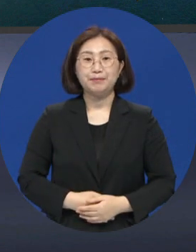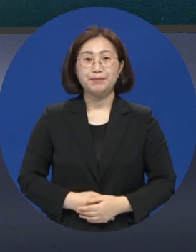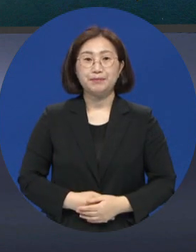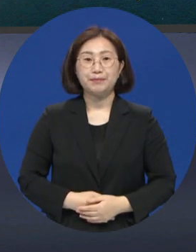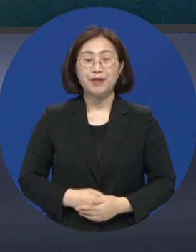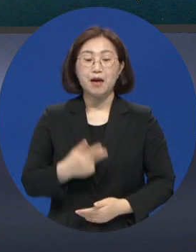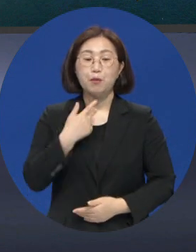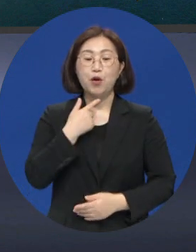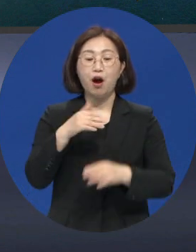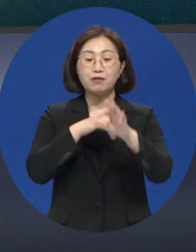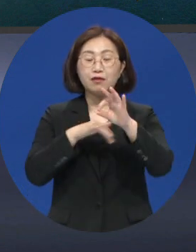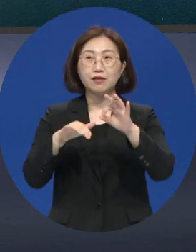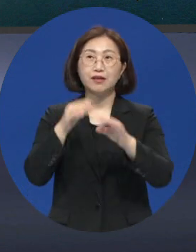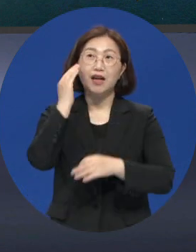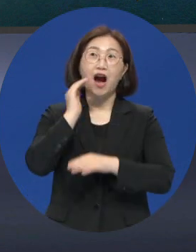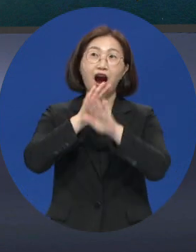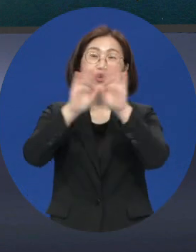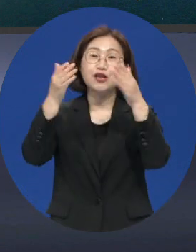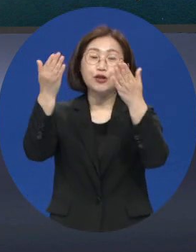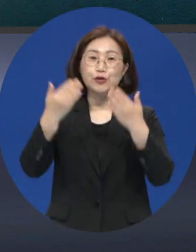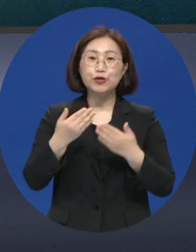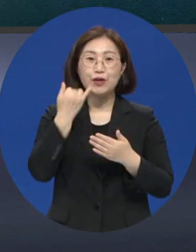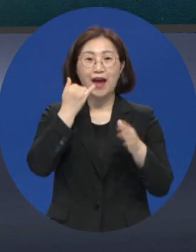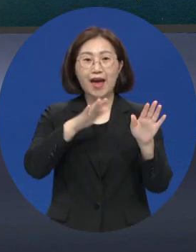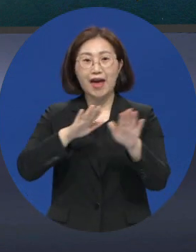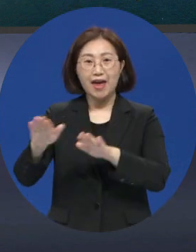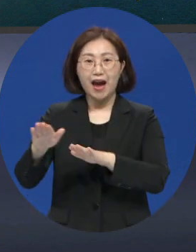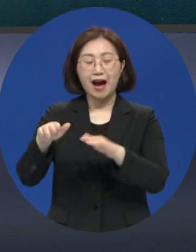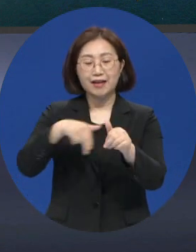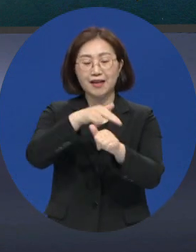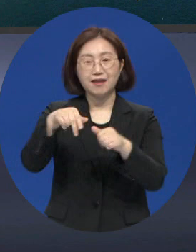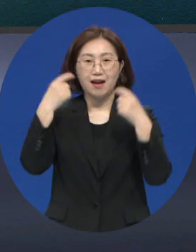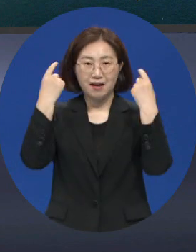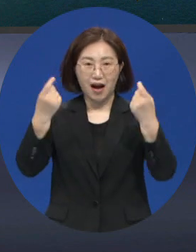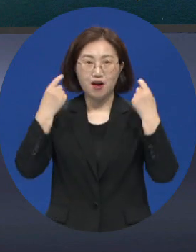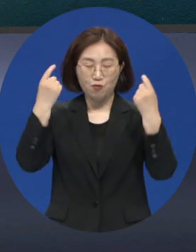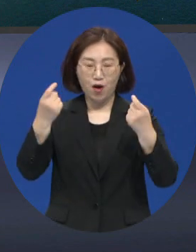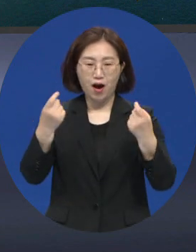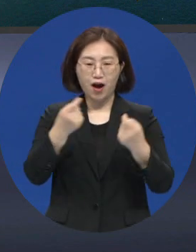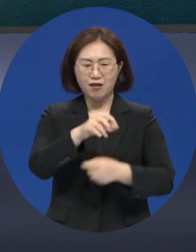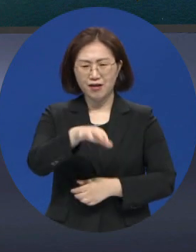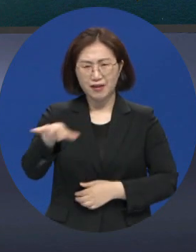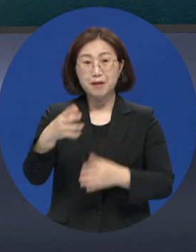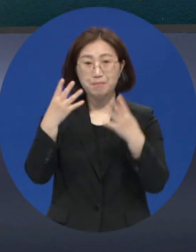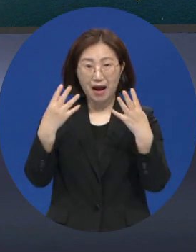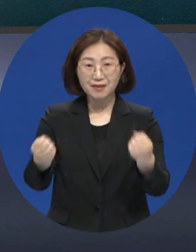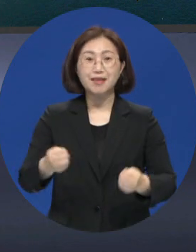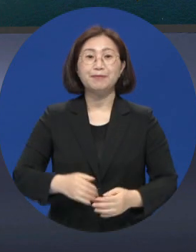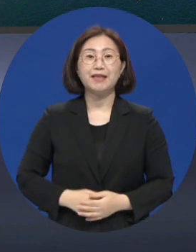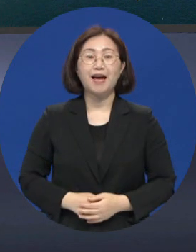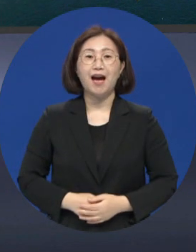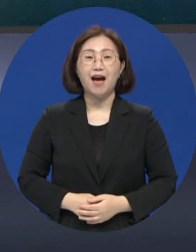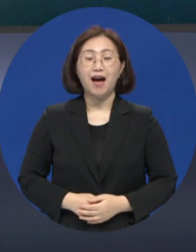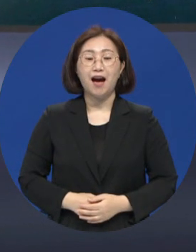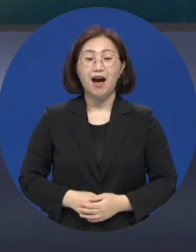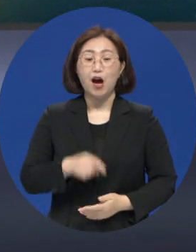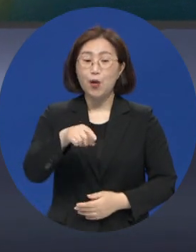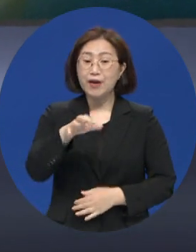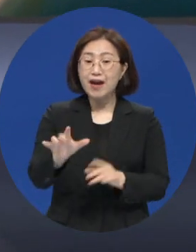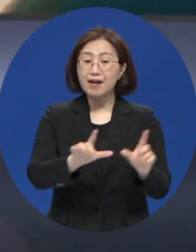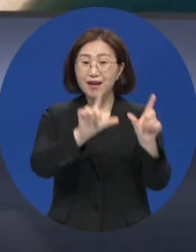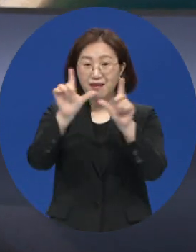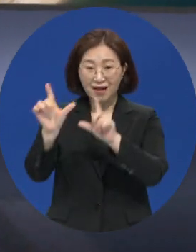보령 서천 은 하늘이 내려준 해양 생태 관광 자원을 가지고 있습니다 보령 서천 에 산다는 것